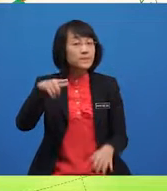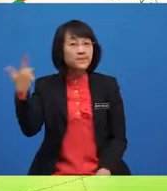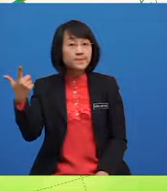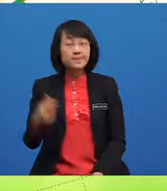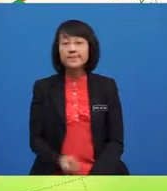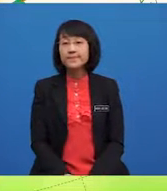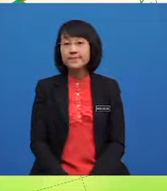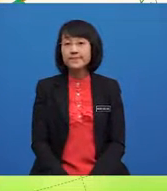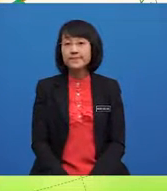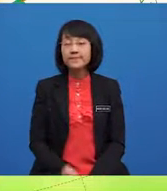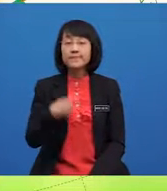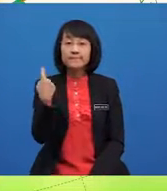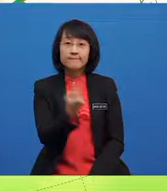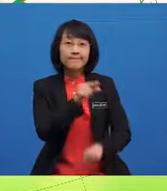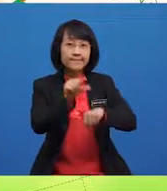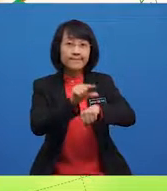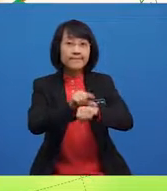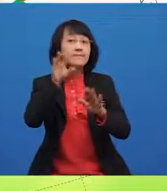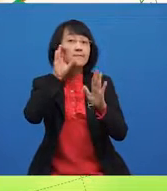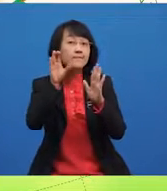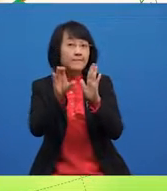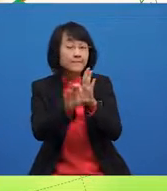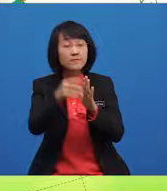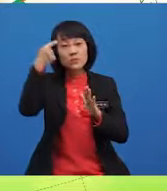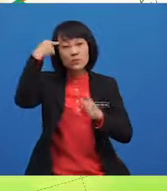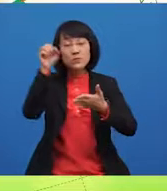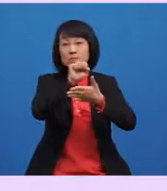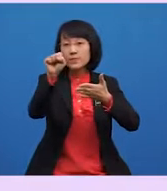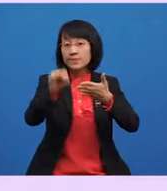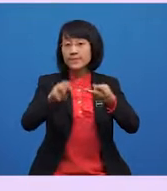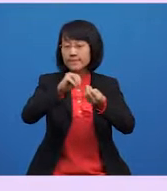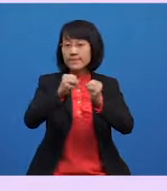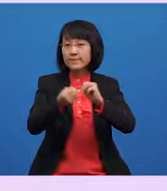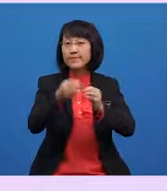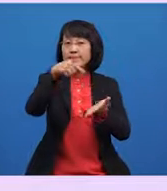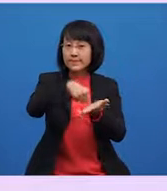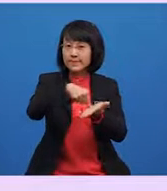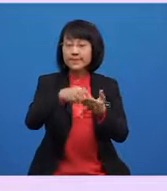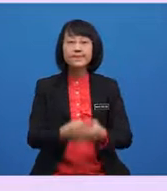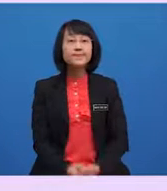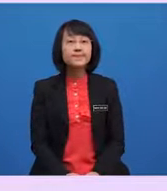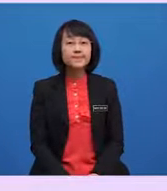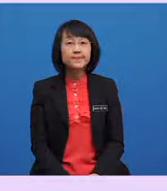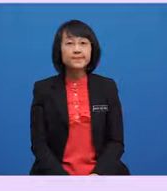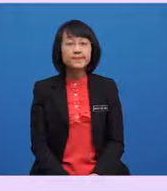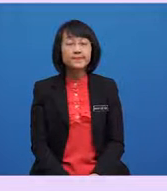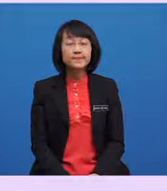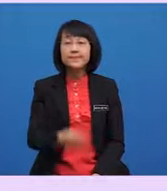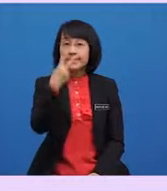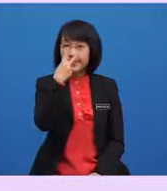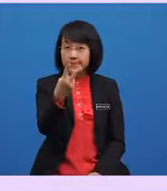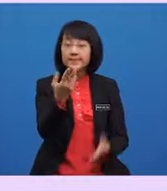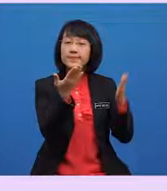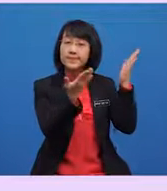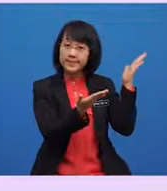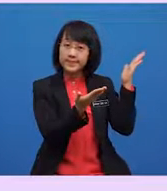Kita menggunakan gambar rajah untuk menyelesaikan soalan ini. Kamu dapat melihat